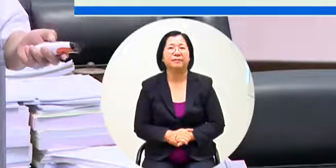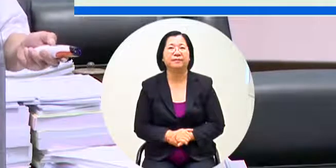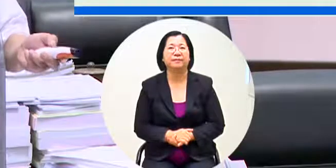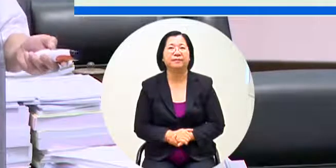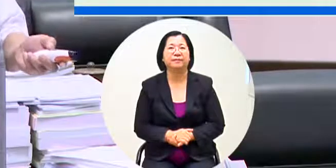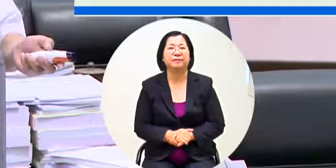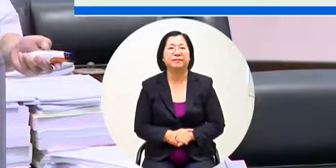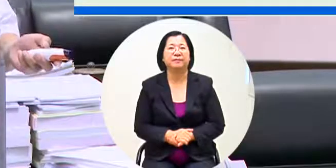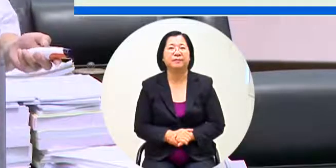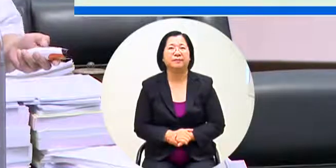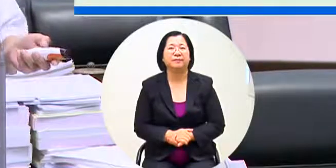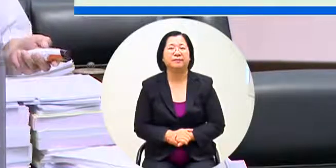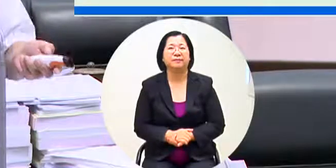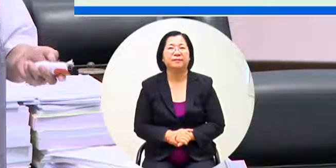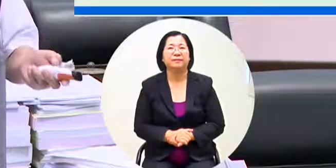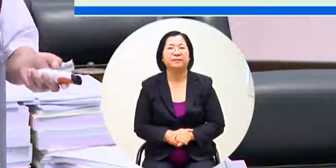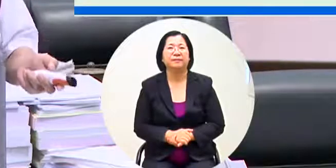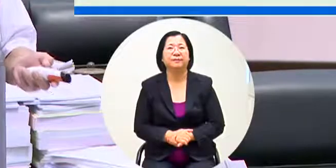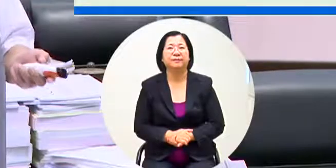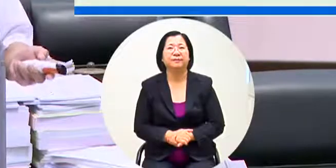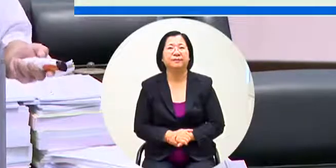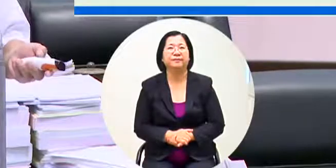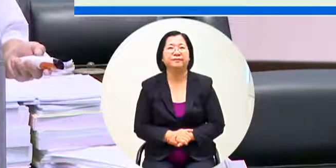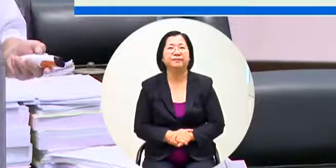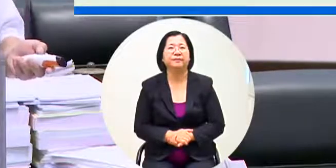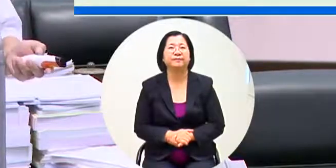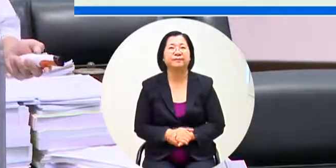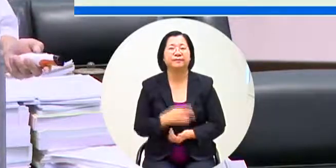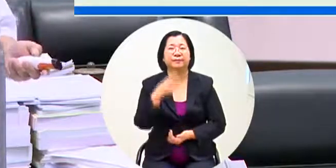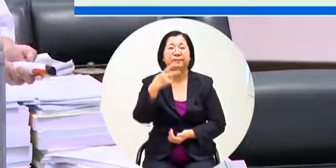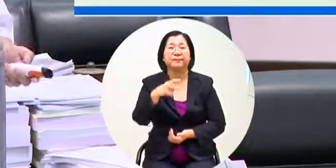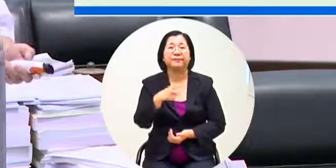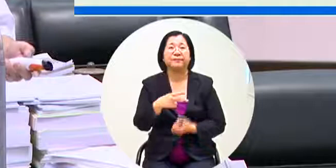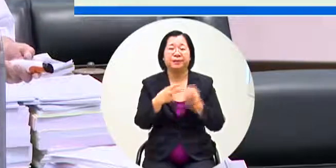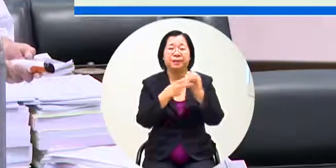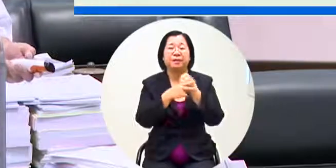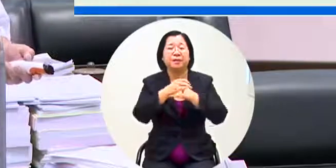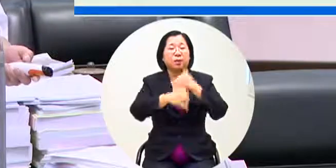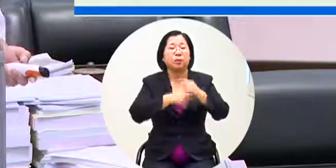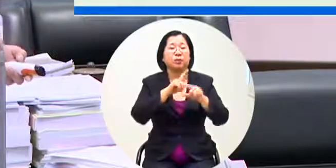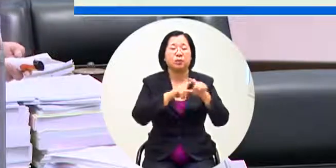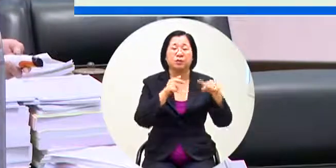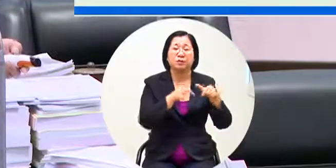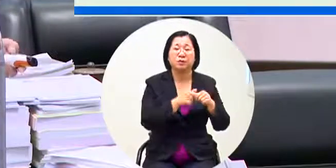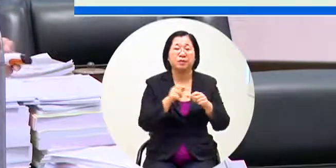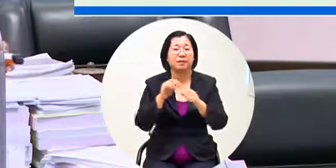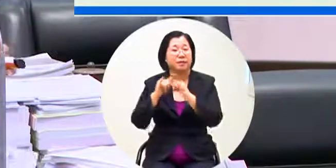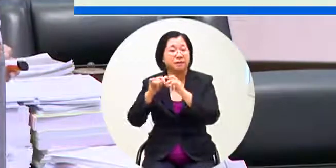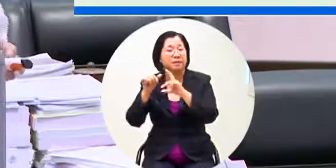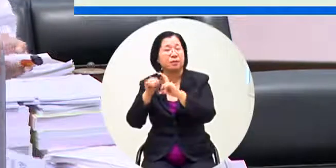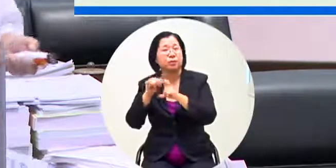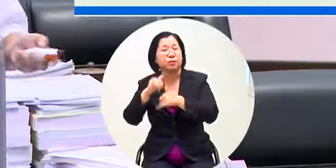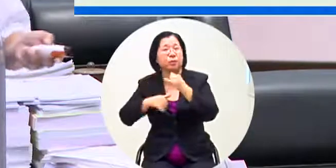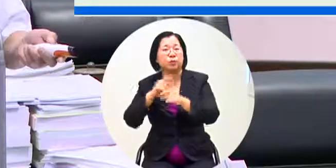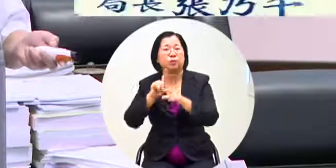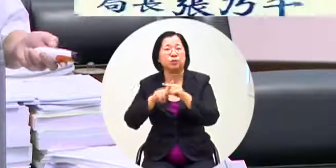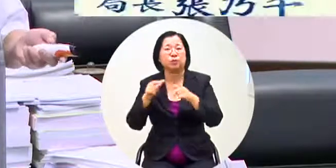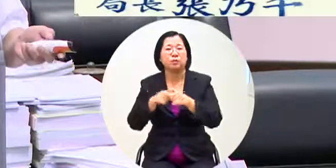来，咱啊，里活动中心甲社区活动中心吼，这维护管理的这个部分吼。